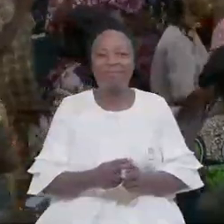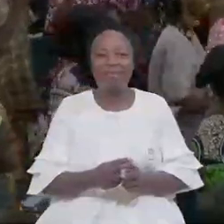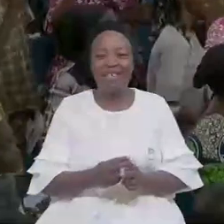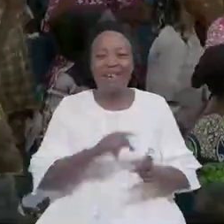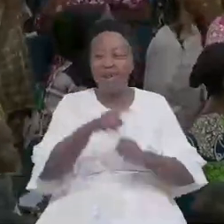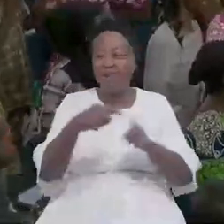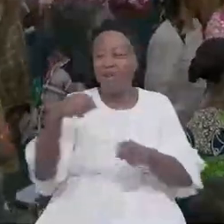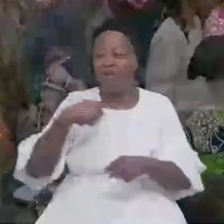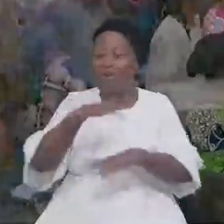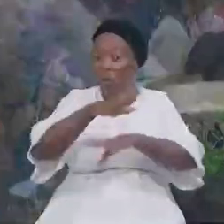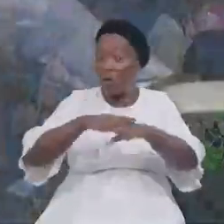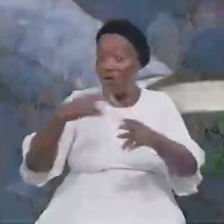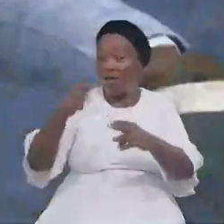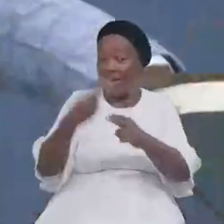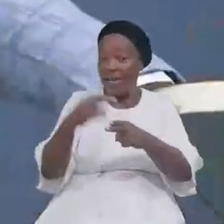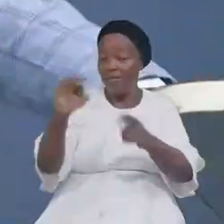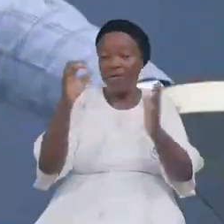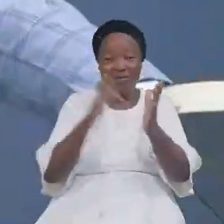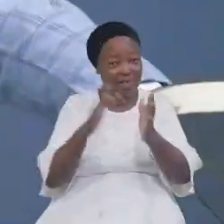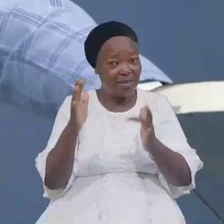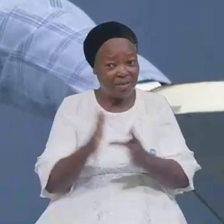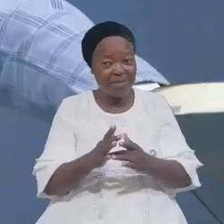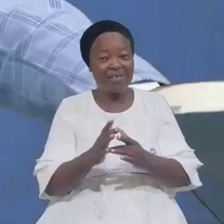Lorsque nous mentionnons le nom de Jésus,